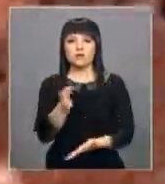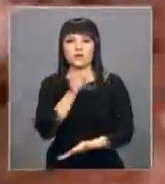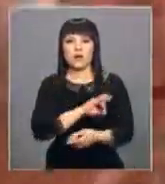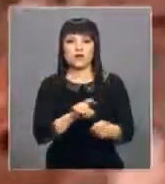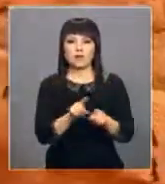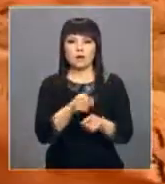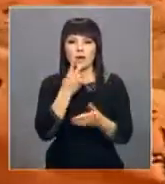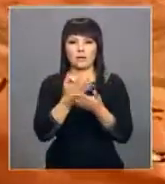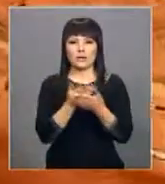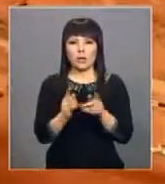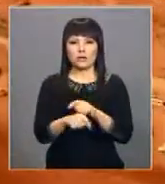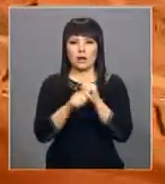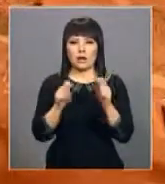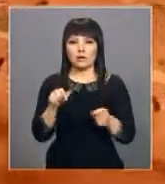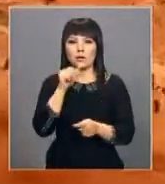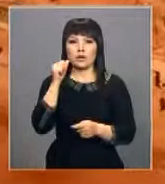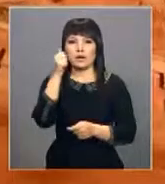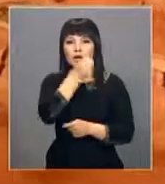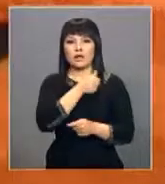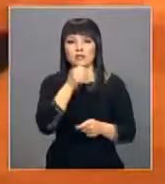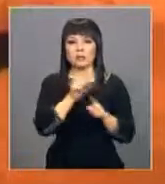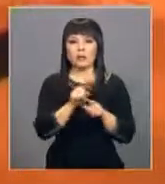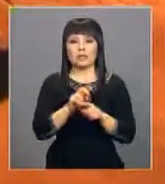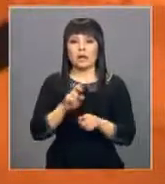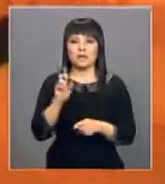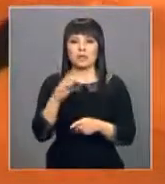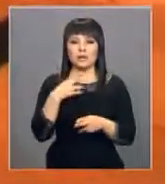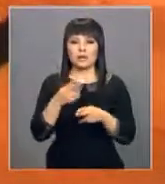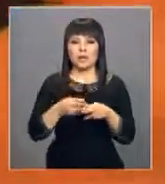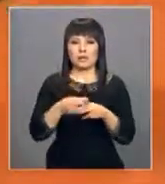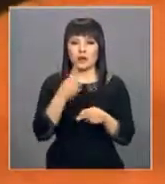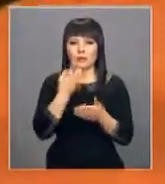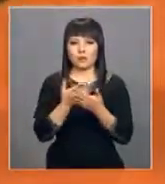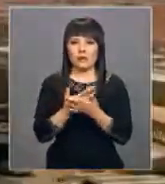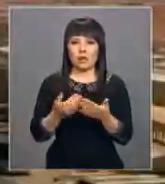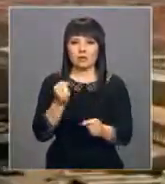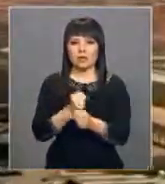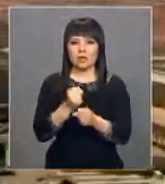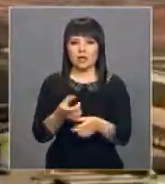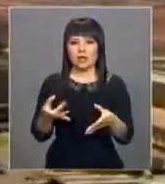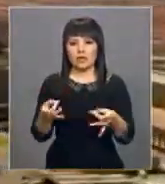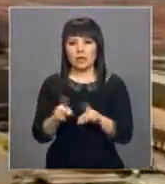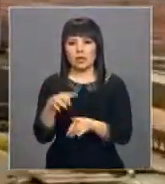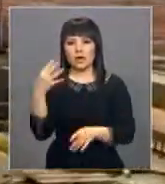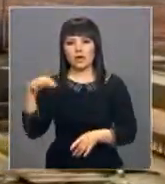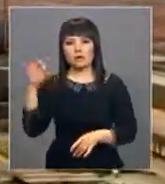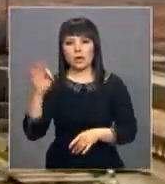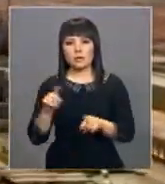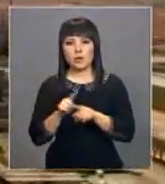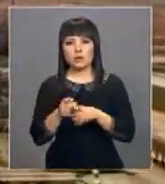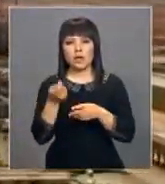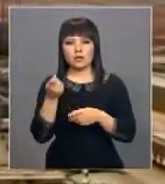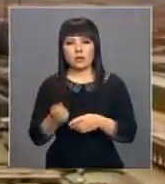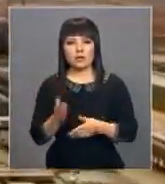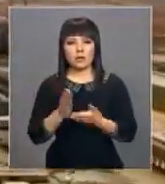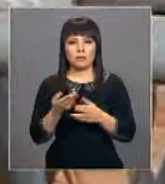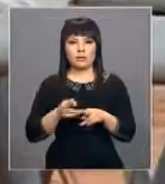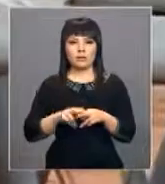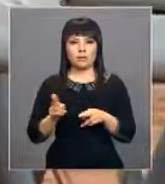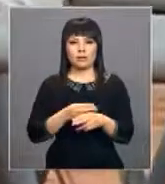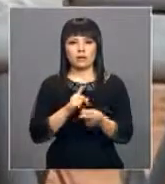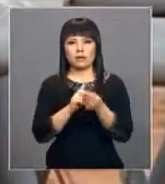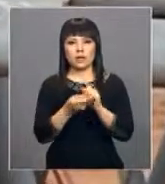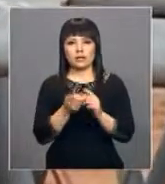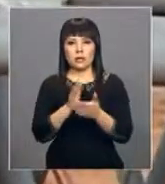кетуі түрткі болды. Өткен жылдың өзінде болат өндіруге жұмсалған шикізаттың бағасы 40%-ға арзандады. Егер бұл баға өзгеріссіз қалса,